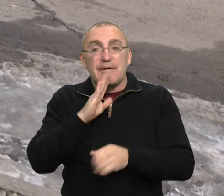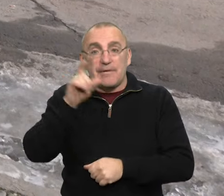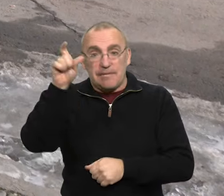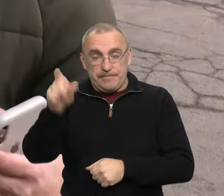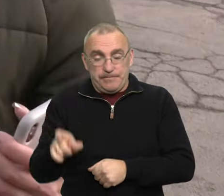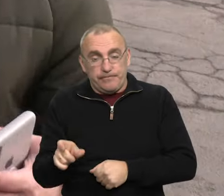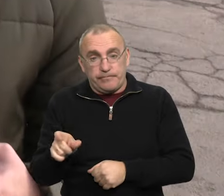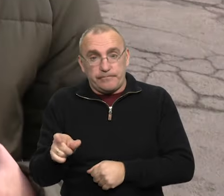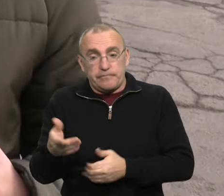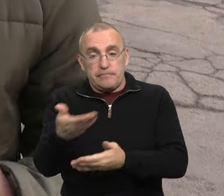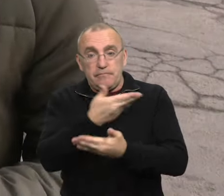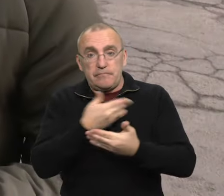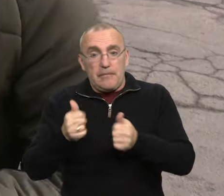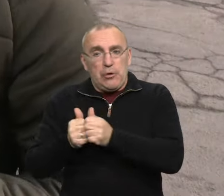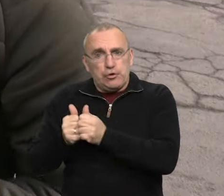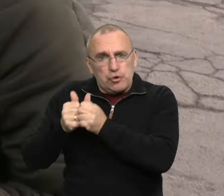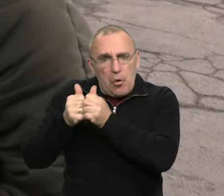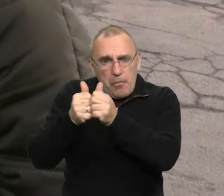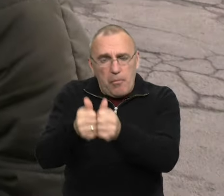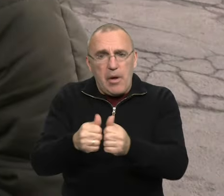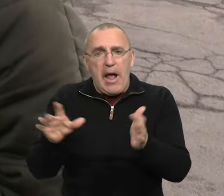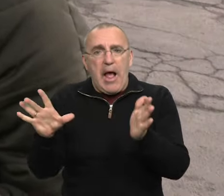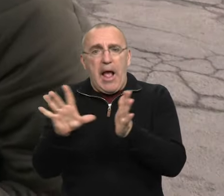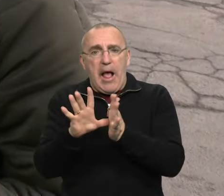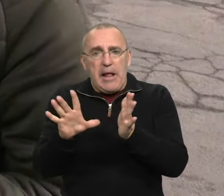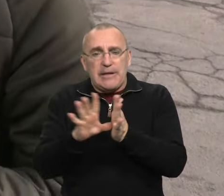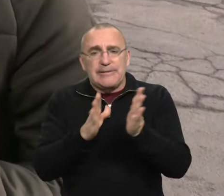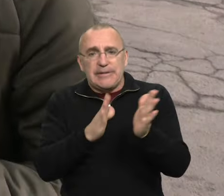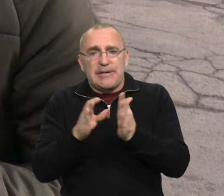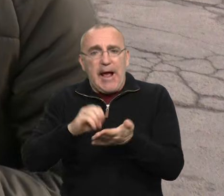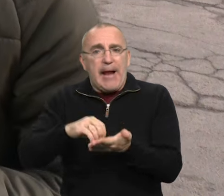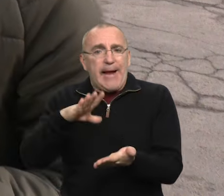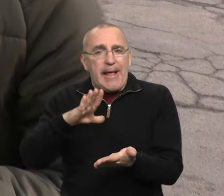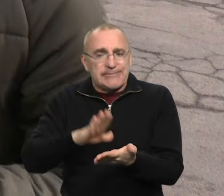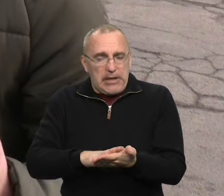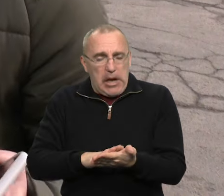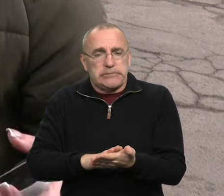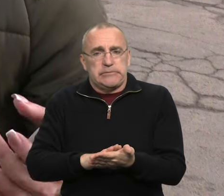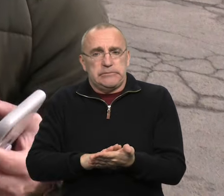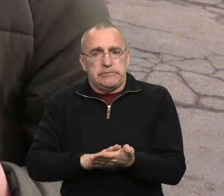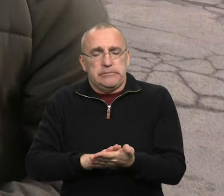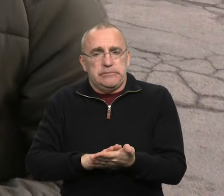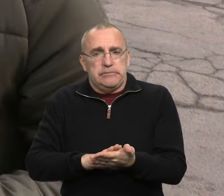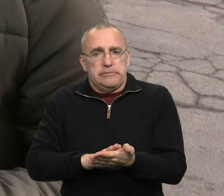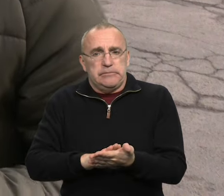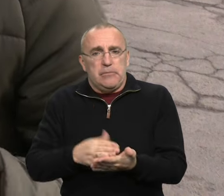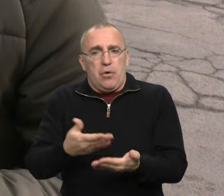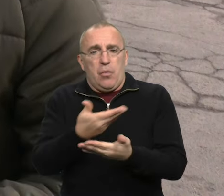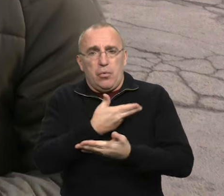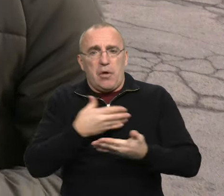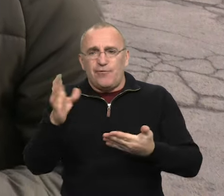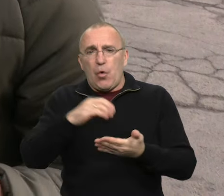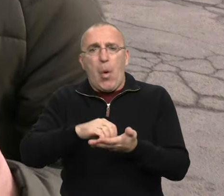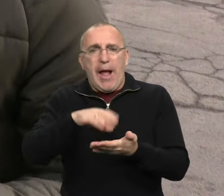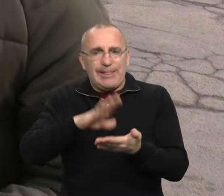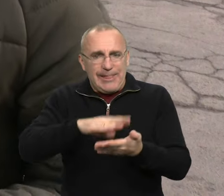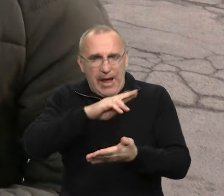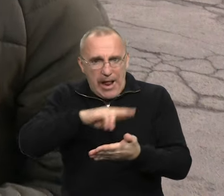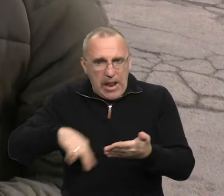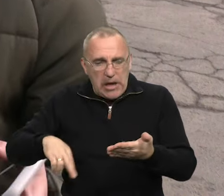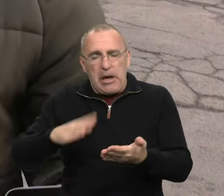пшеніцина ми це все супроводжуємо по електронній системі реєстрації Ну воно все декларується потім